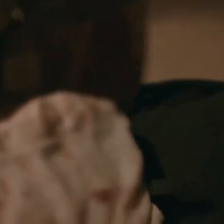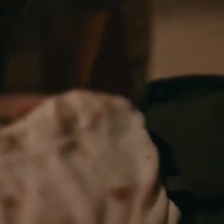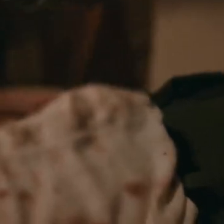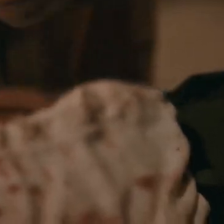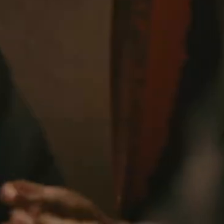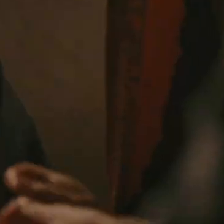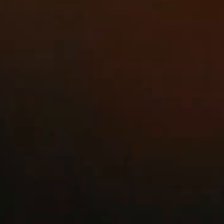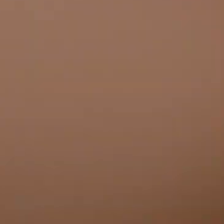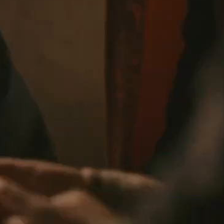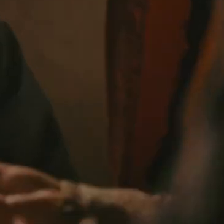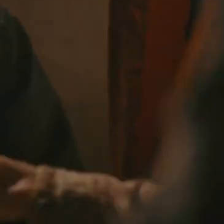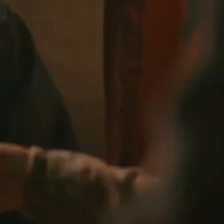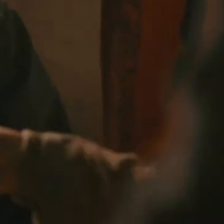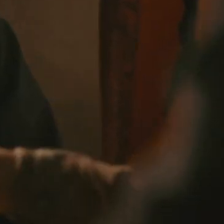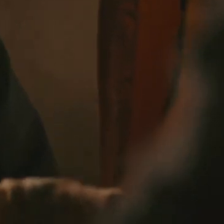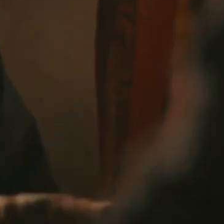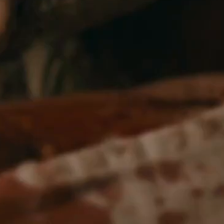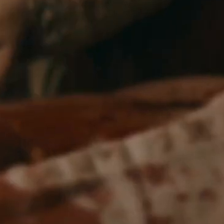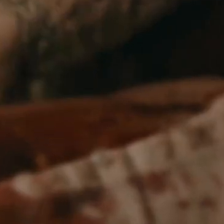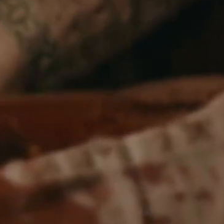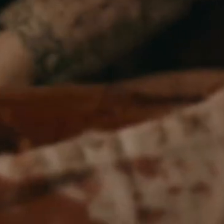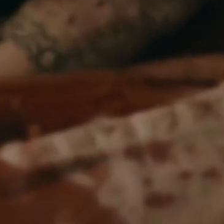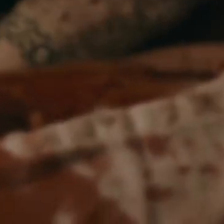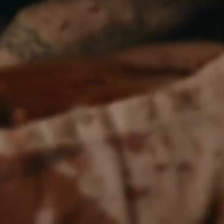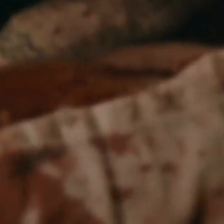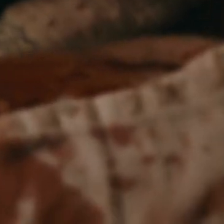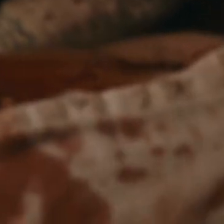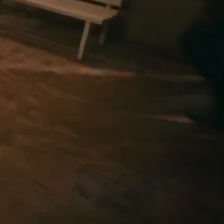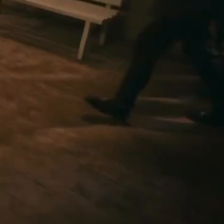Mehmet ile Ömer acıyla kıvranan askeri tutuyor.